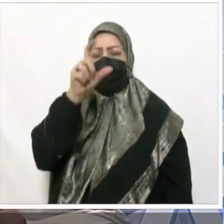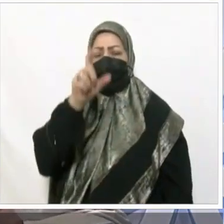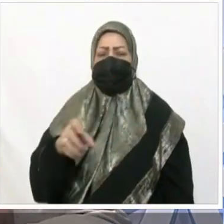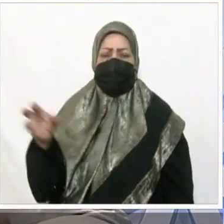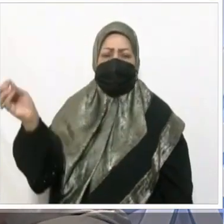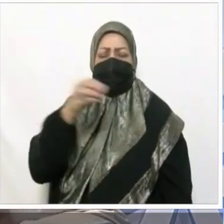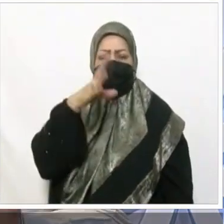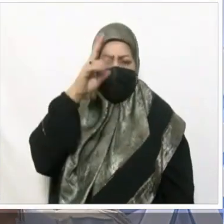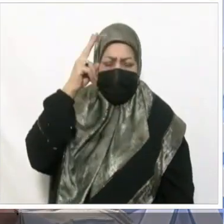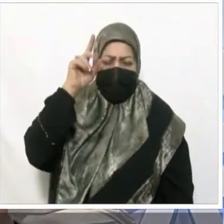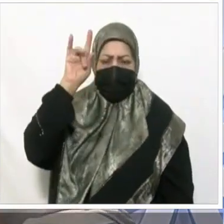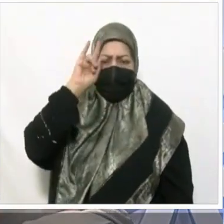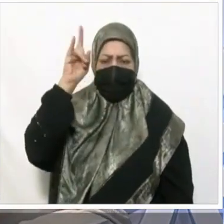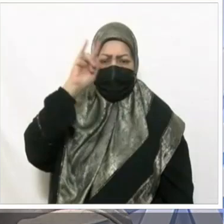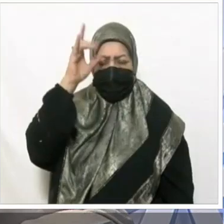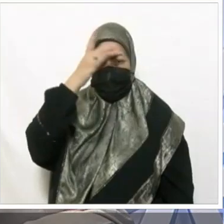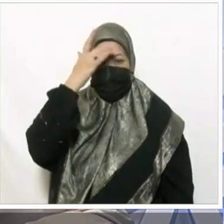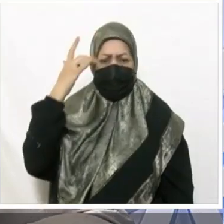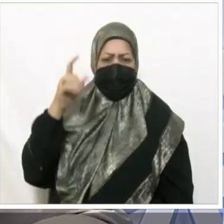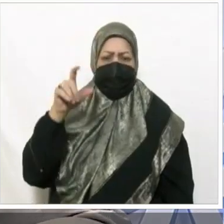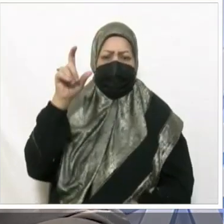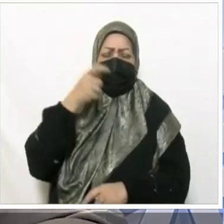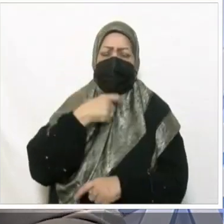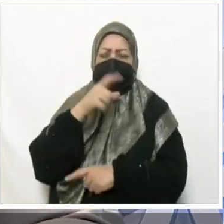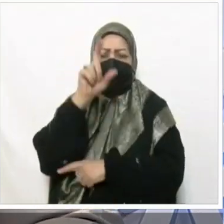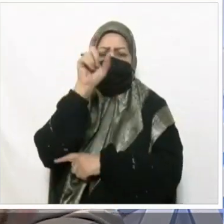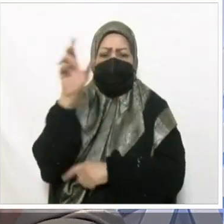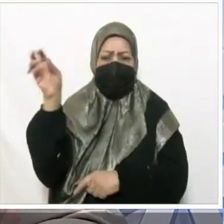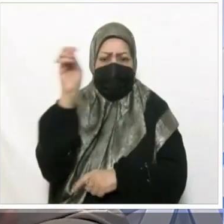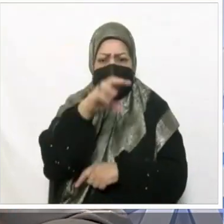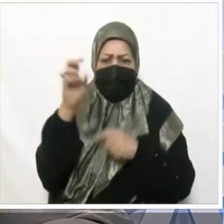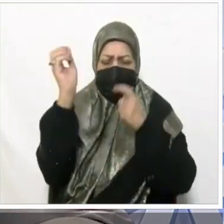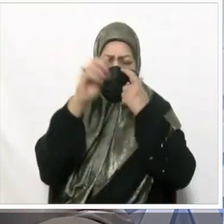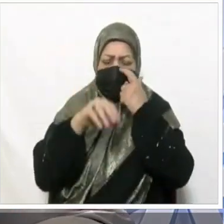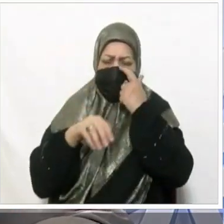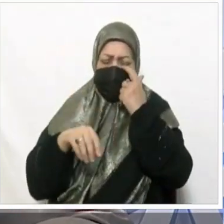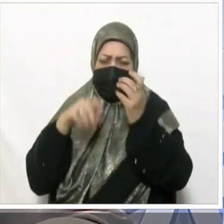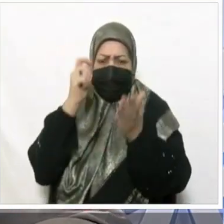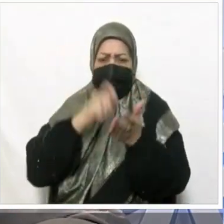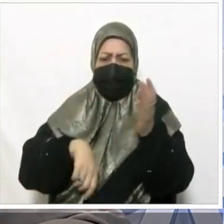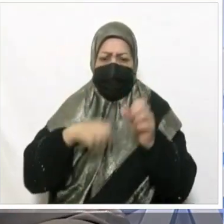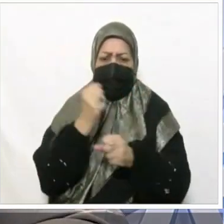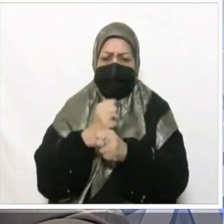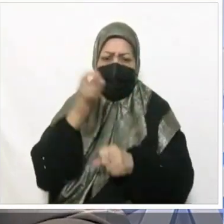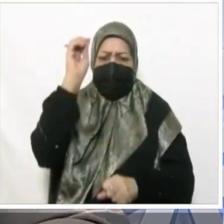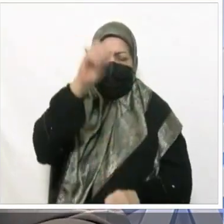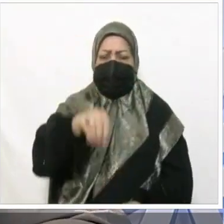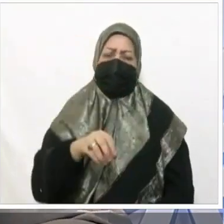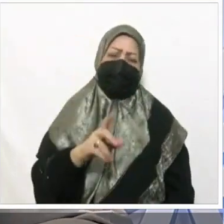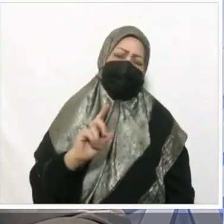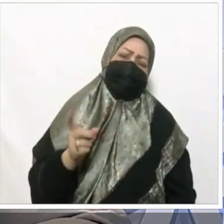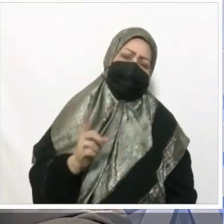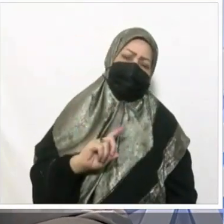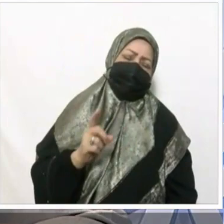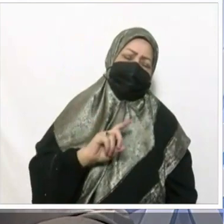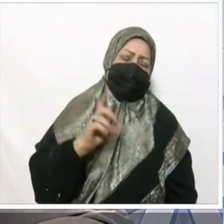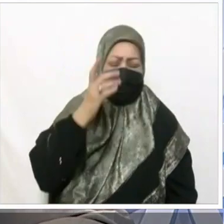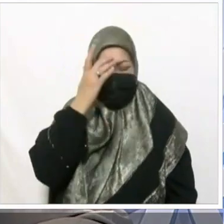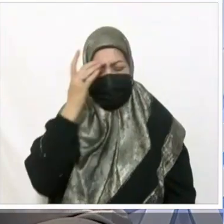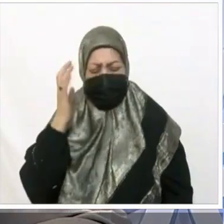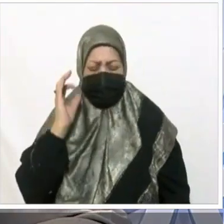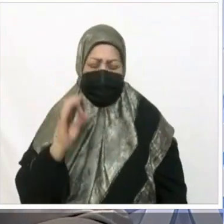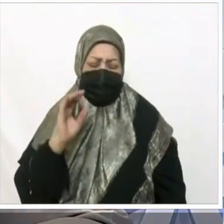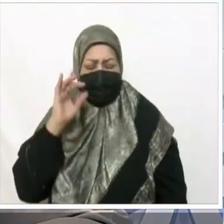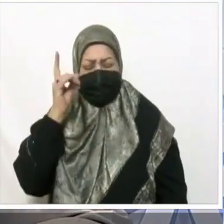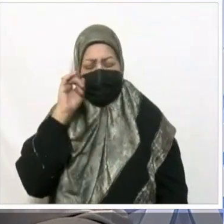زيت الزيتون بس، واجع كيف الفقراء يستفيدوا في مناطق مثلا زي مسلاتة وزي غريان وزي